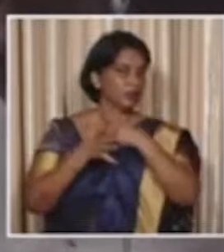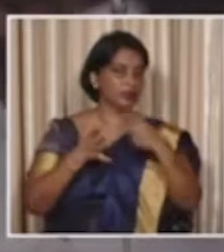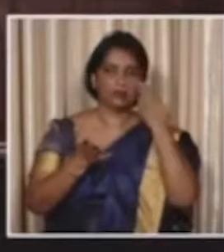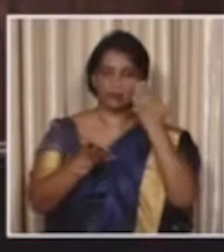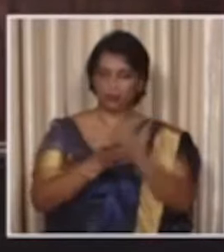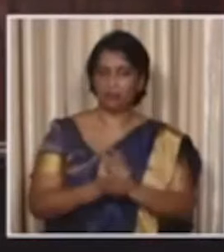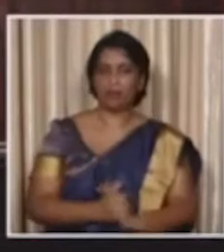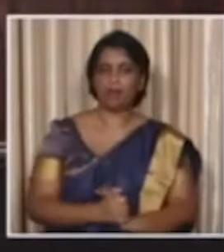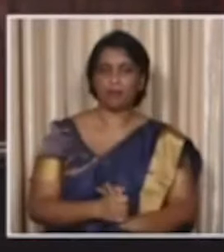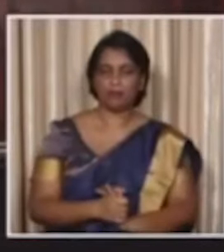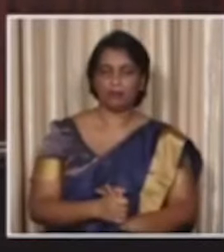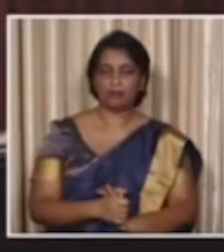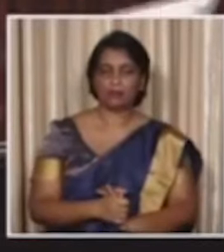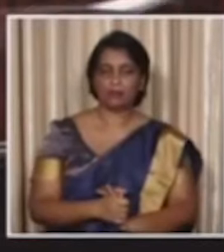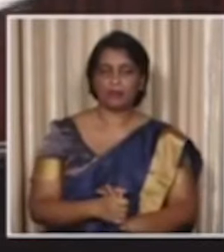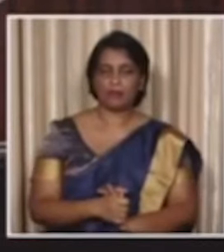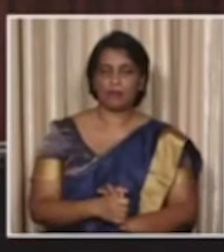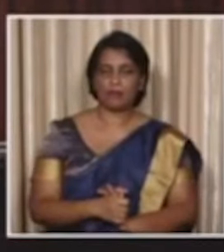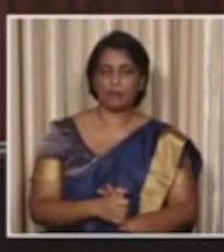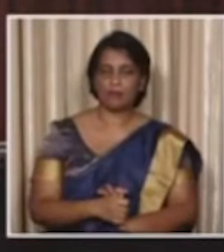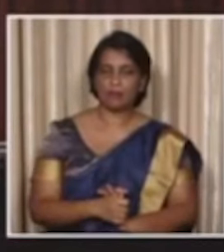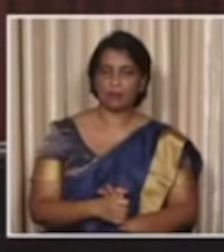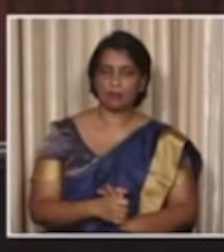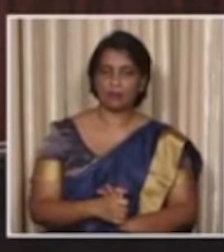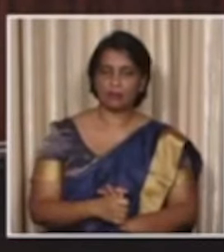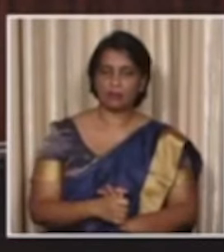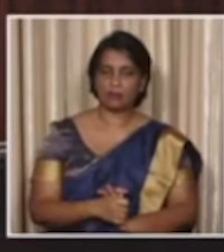ඉදිරිපත් කරනවා.